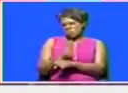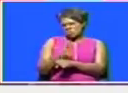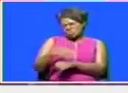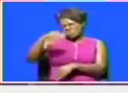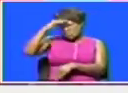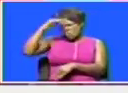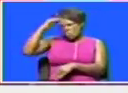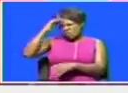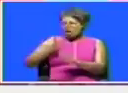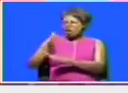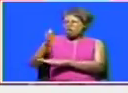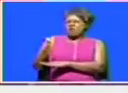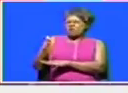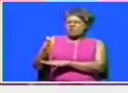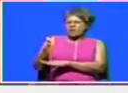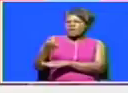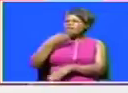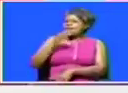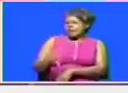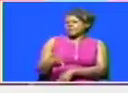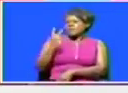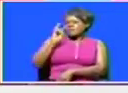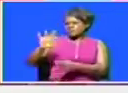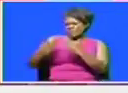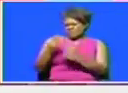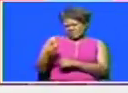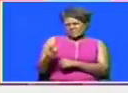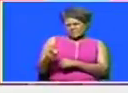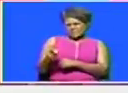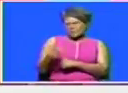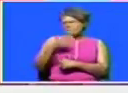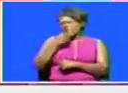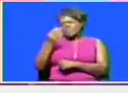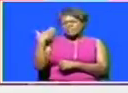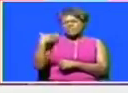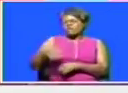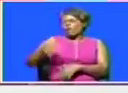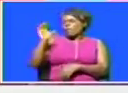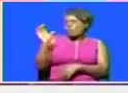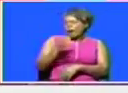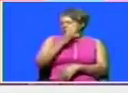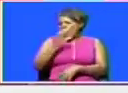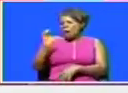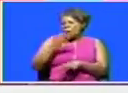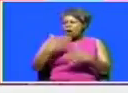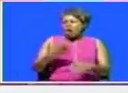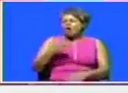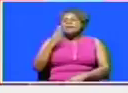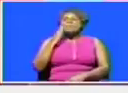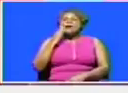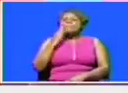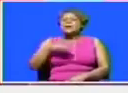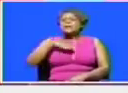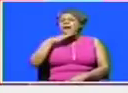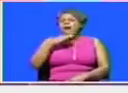zaidi na ni kama generational curse. Ukiangalia katika familia pia baba alikuwa mlevi, babu alikuwa mlevi ama mama alikufa kwa sababu ya pombe